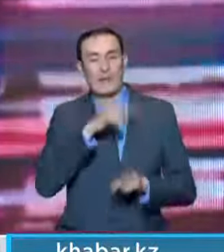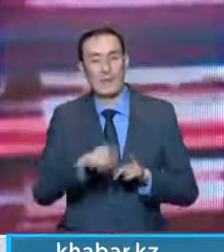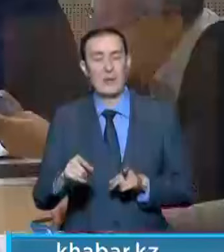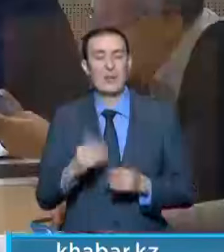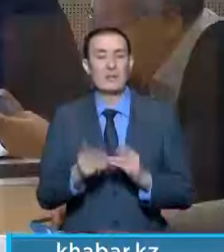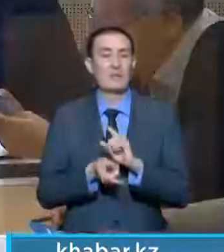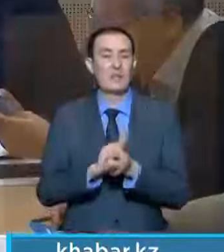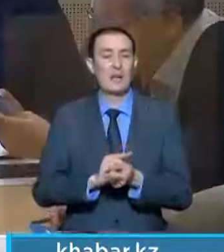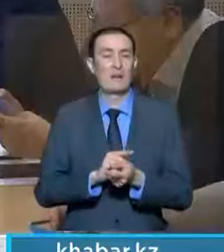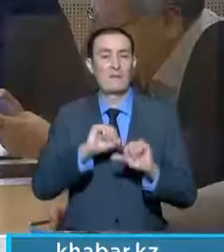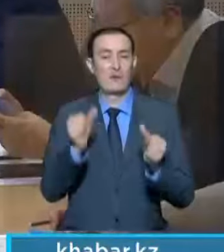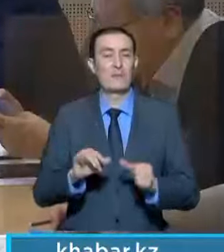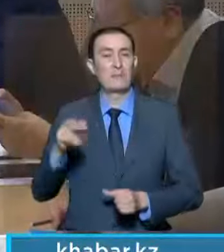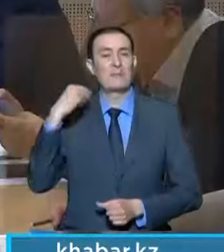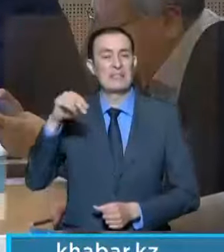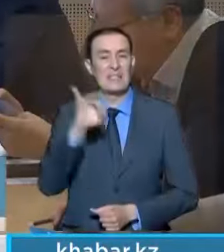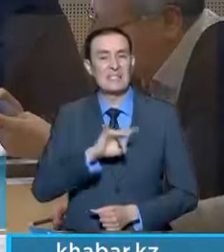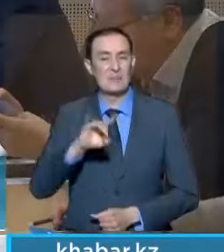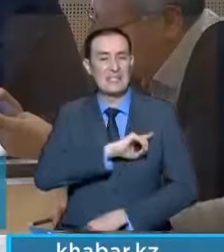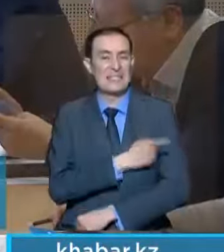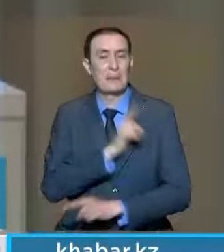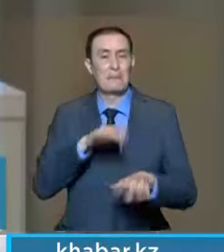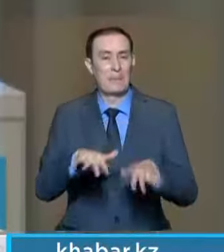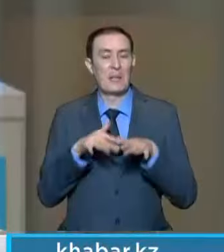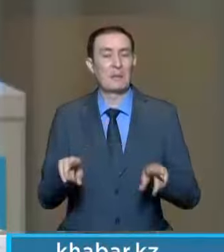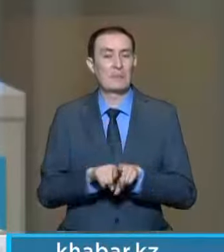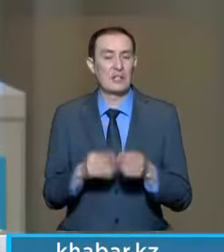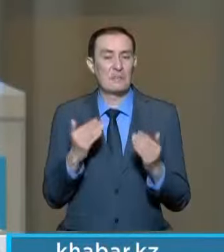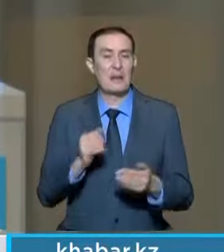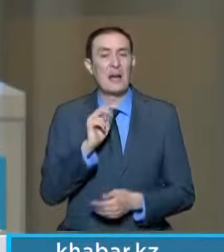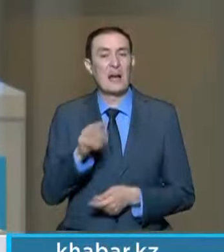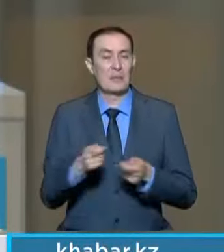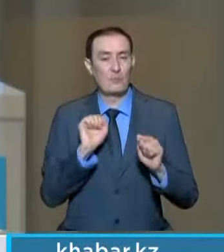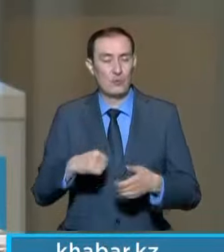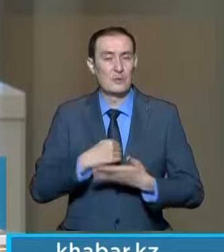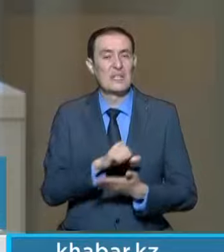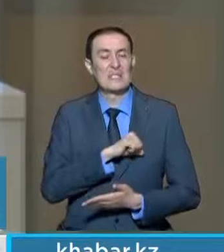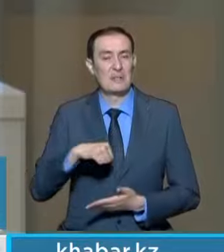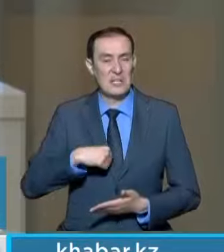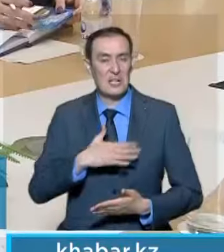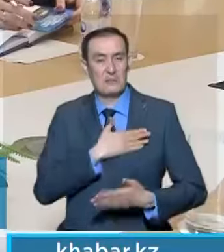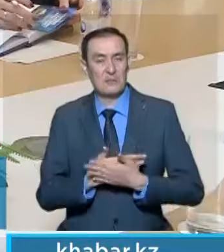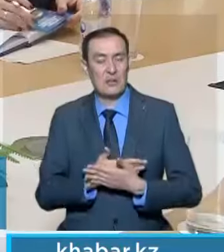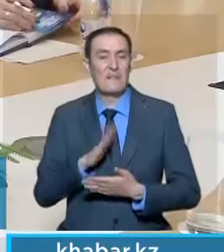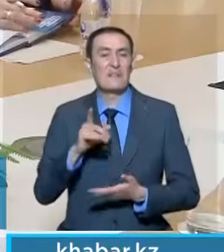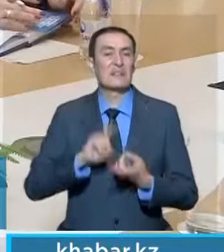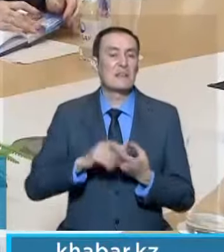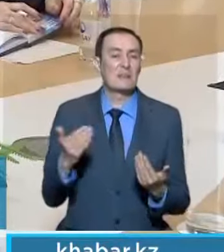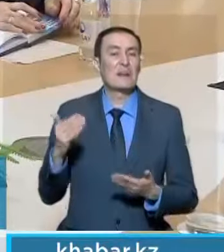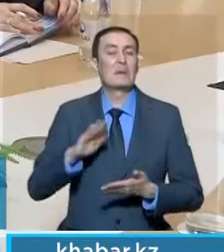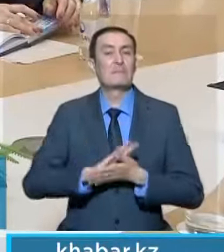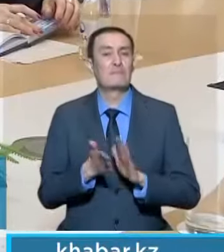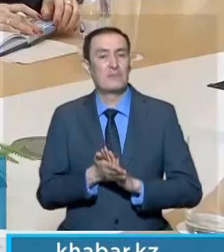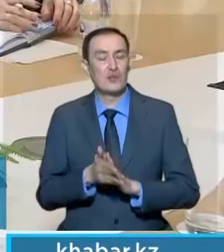Страна перешла к модели президентской республики с сильным парламентом. Кроме того, теперь акиматы могут принимать самостоятельные решения в зависимости от